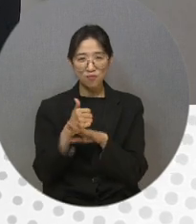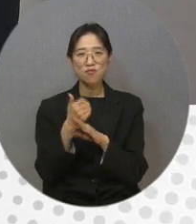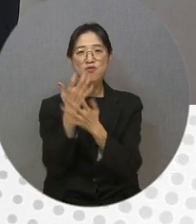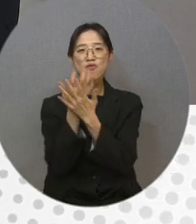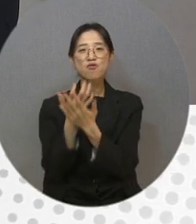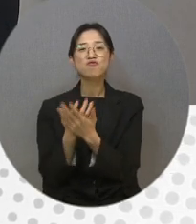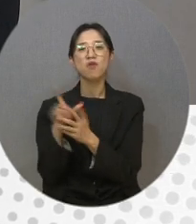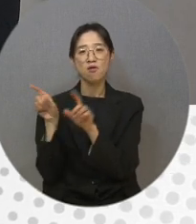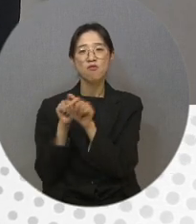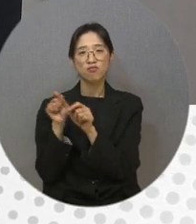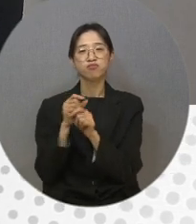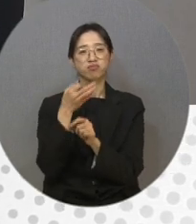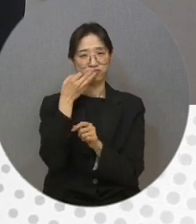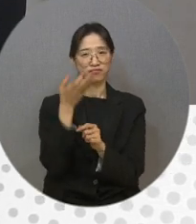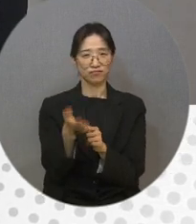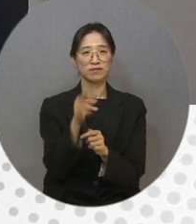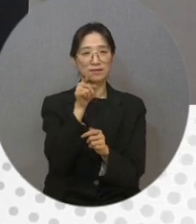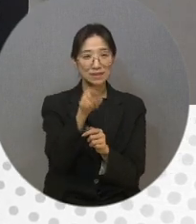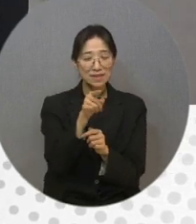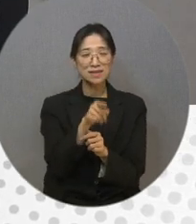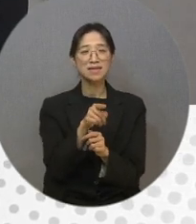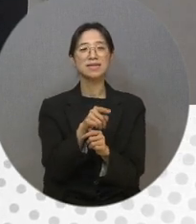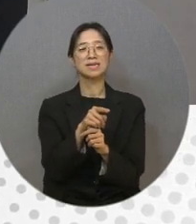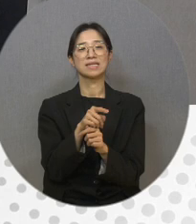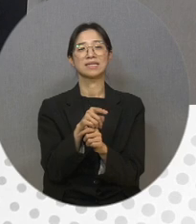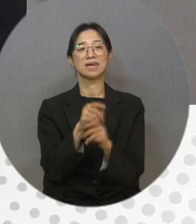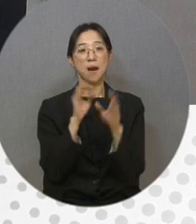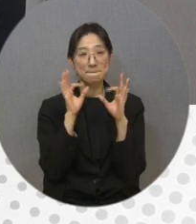텐데 거기에 참고 문헌들에 보면